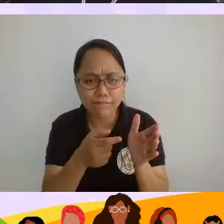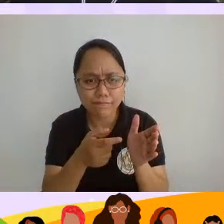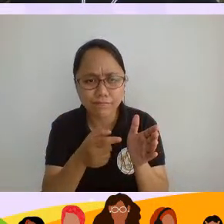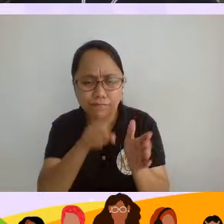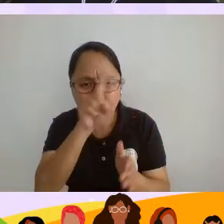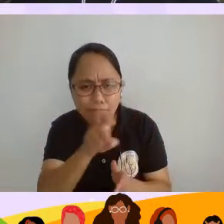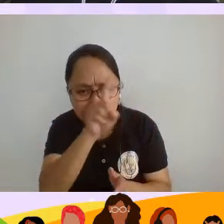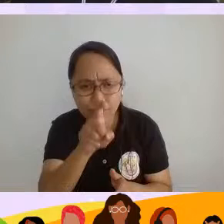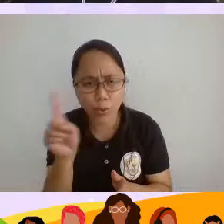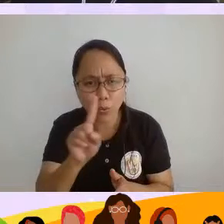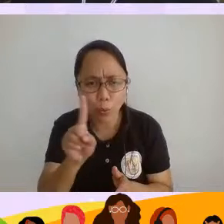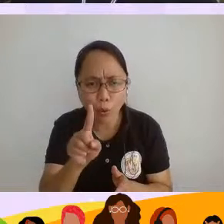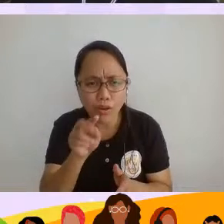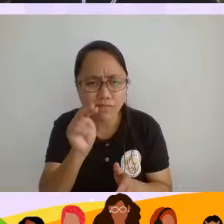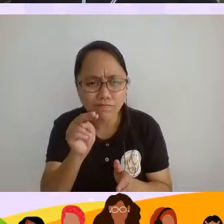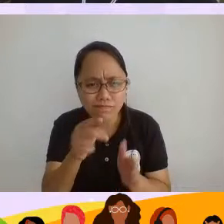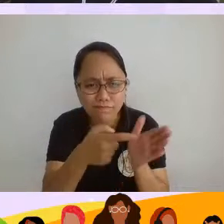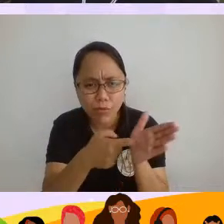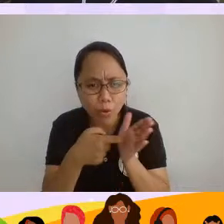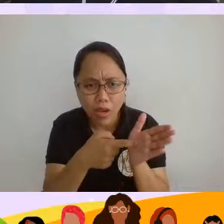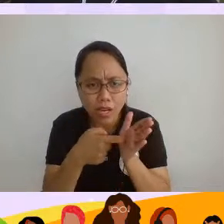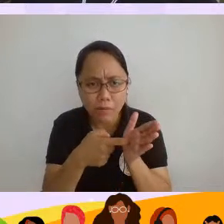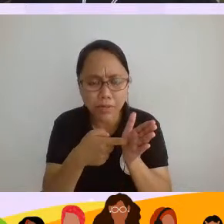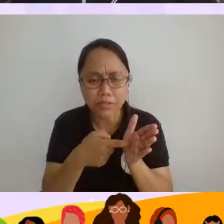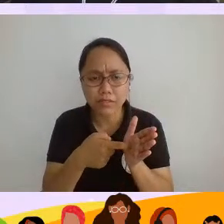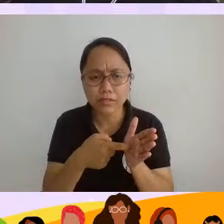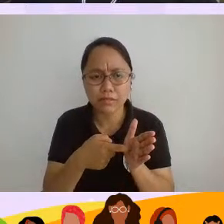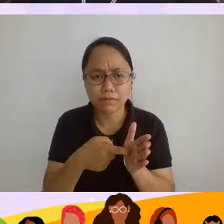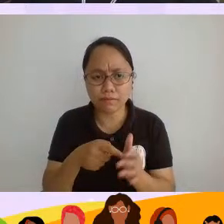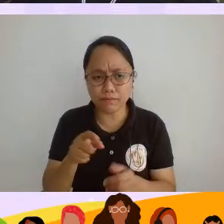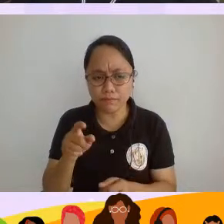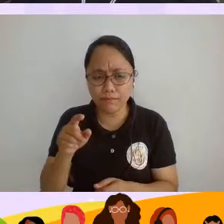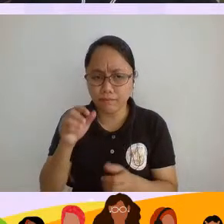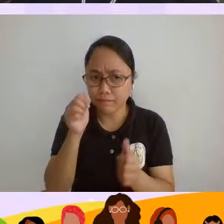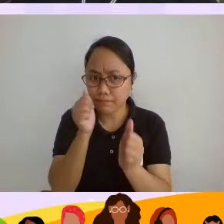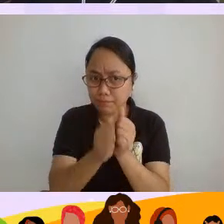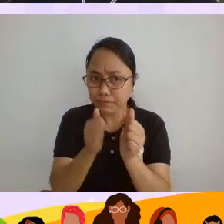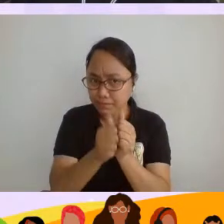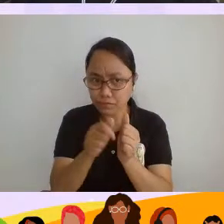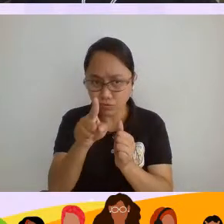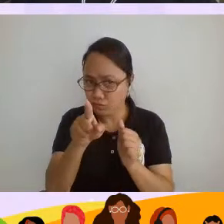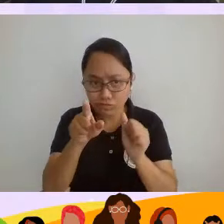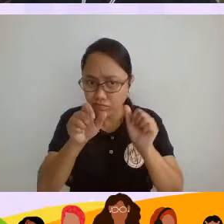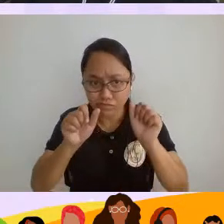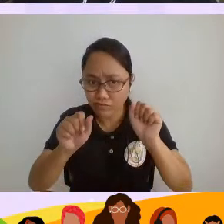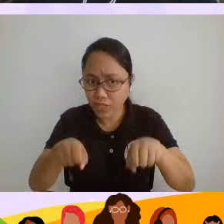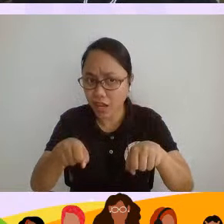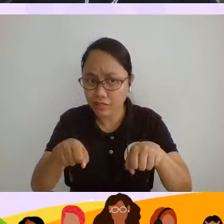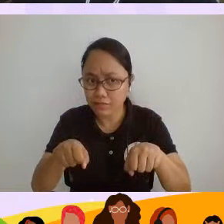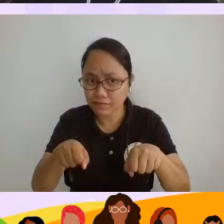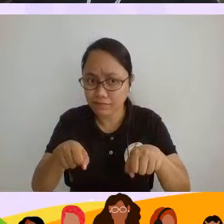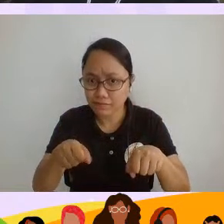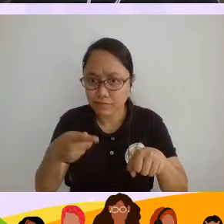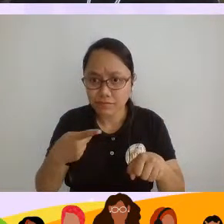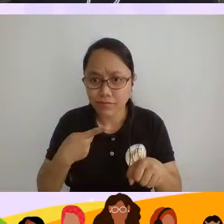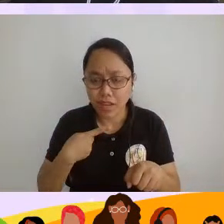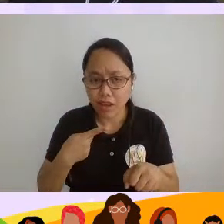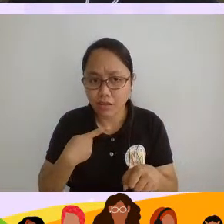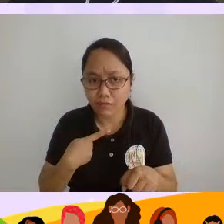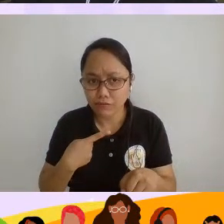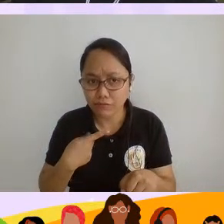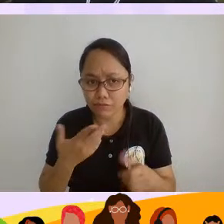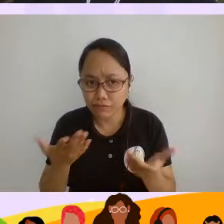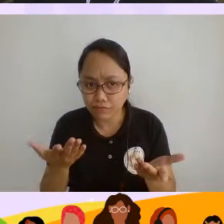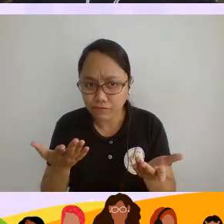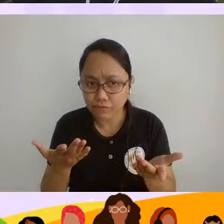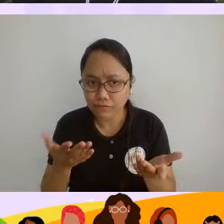po kung kayo ay online? Ibig sabihin, meron po kayong kapasidad ano po na makadeliver. Meron din kayong